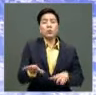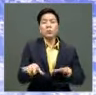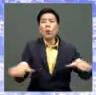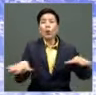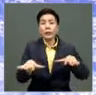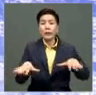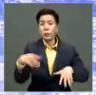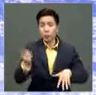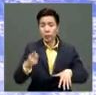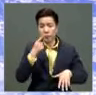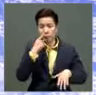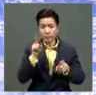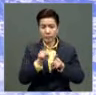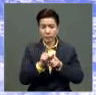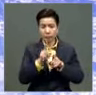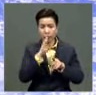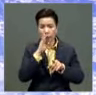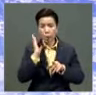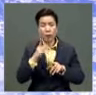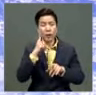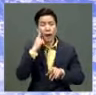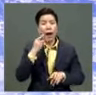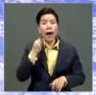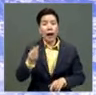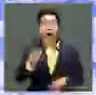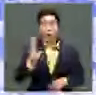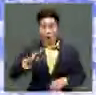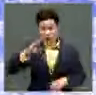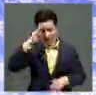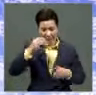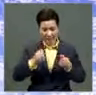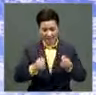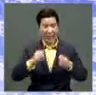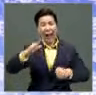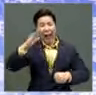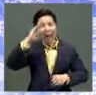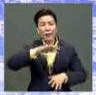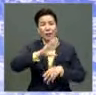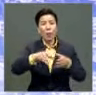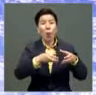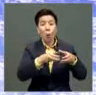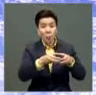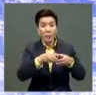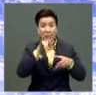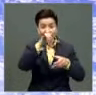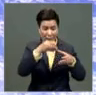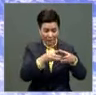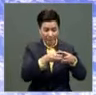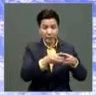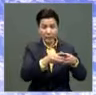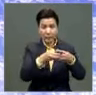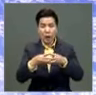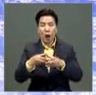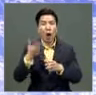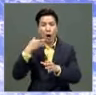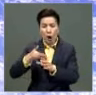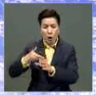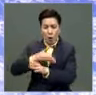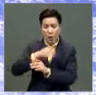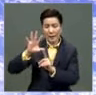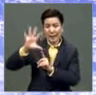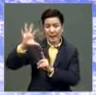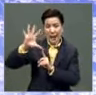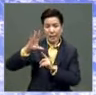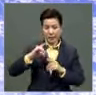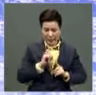ว่าเรื่องของการยกเว้นให้กับทางลูกเรือเนี่ยเป็นก่อนที่จะออกประกาศระยะที่5ซะด้วยซ้ำ